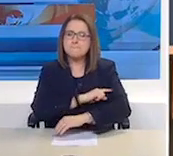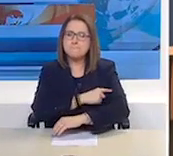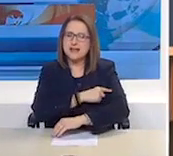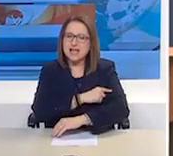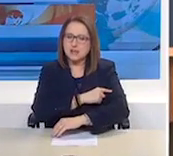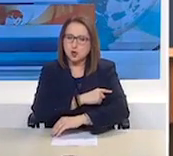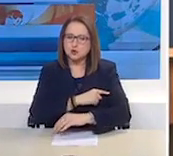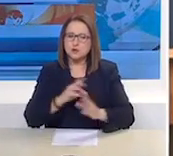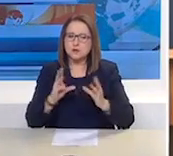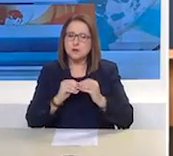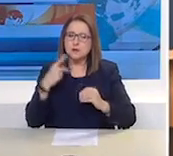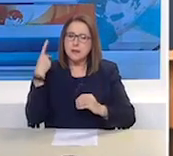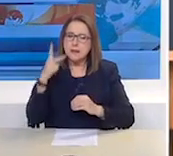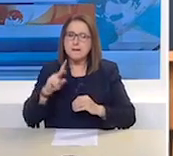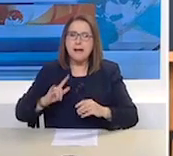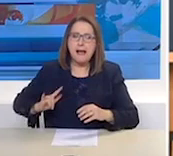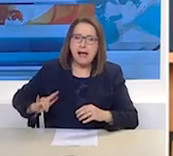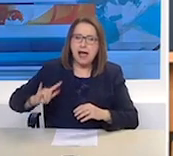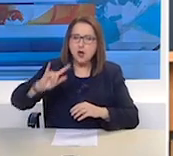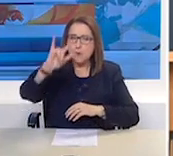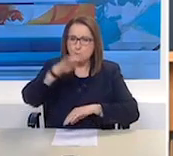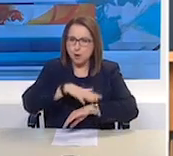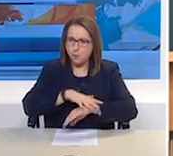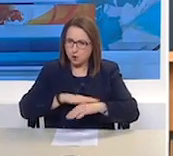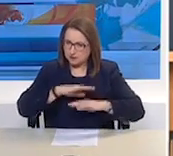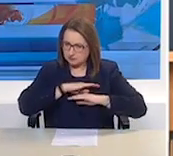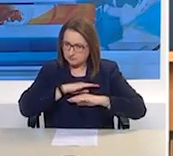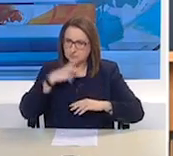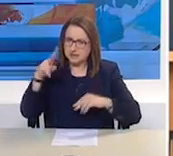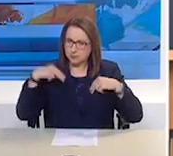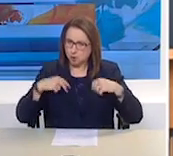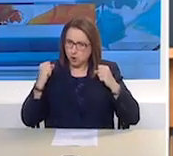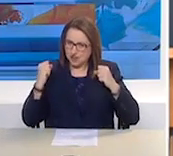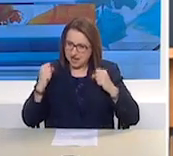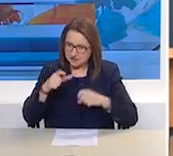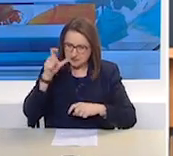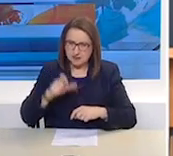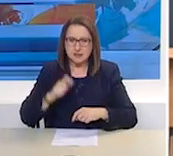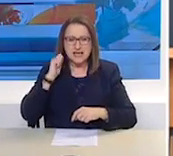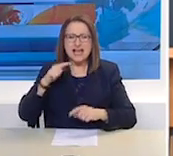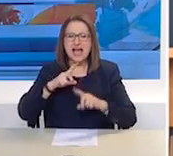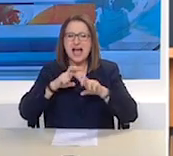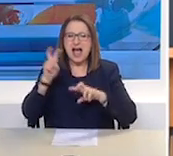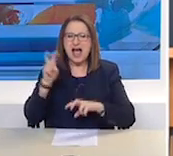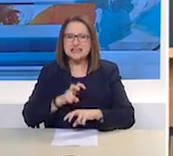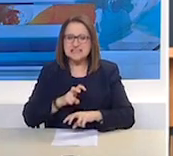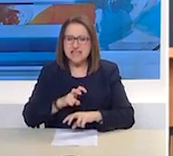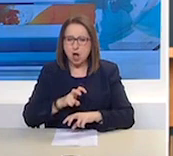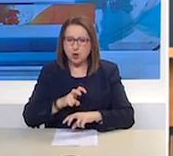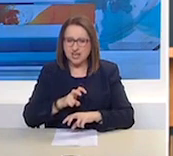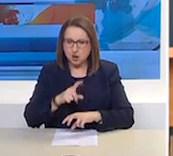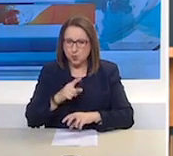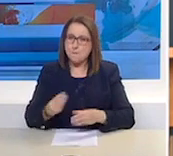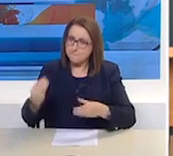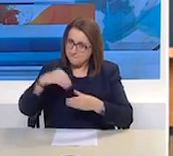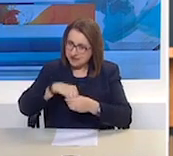Πολιτικής Αεροπορίας και μέλος της Επιτροπής Ειδικών Επιστημών του Υπουργείου Υγείας, υποπτέρραρχο Δημήτρη Χατζηγεωργίου. Στη σημερινή